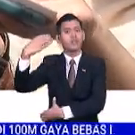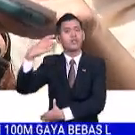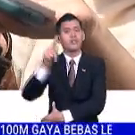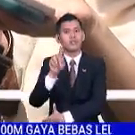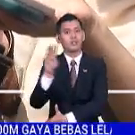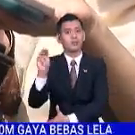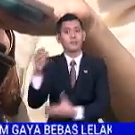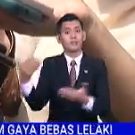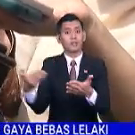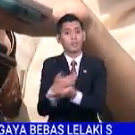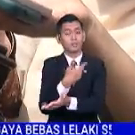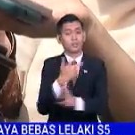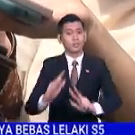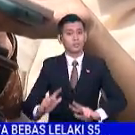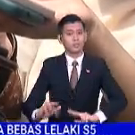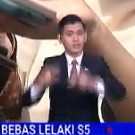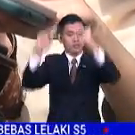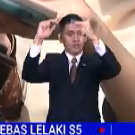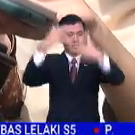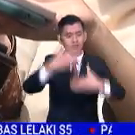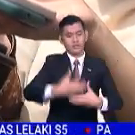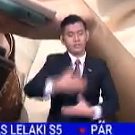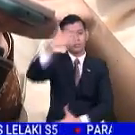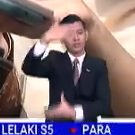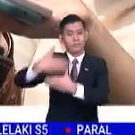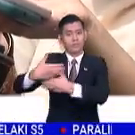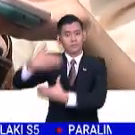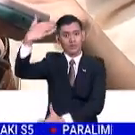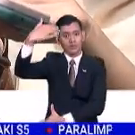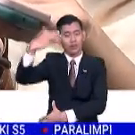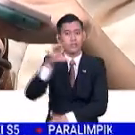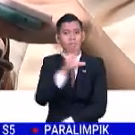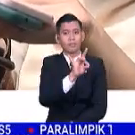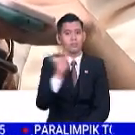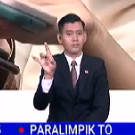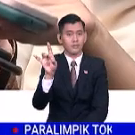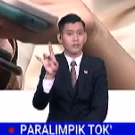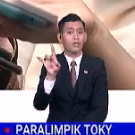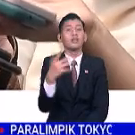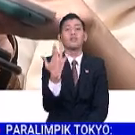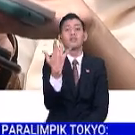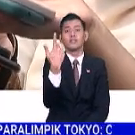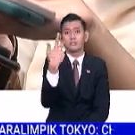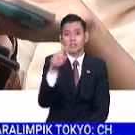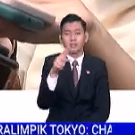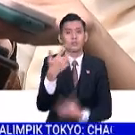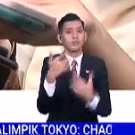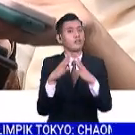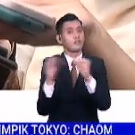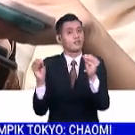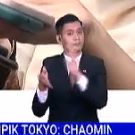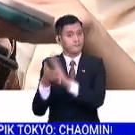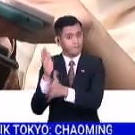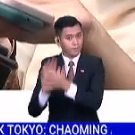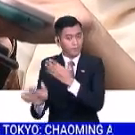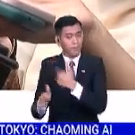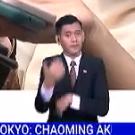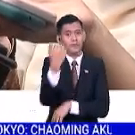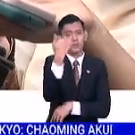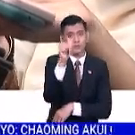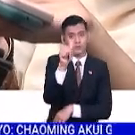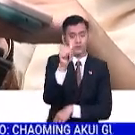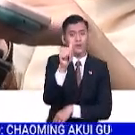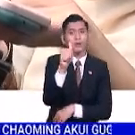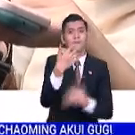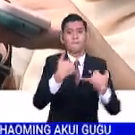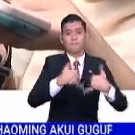dibina. Menara baru 88, 13 struktur telekomunikasi telah siap, 10 struktur